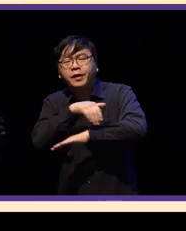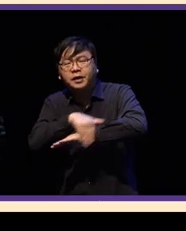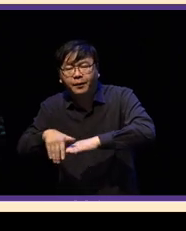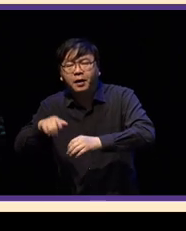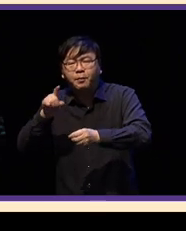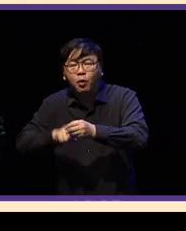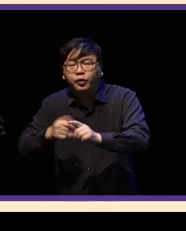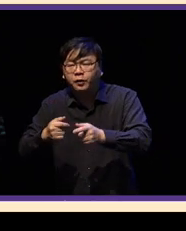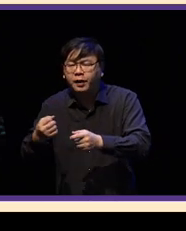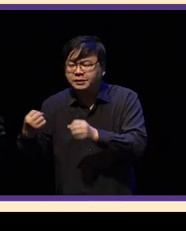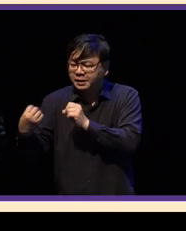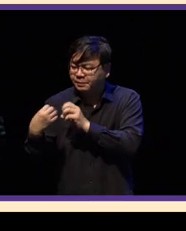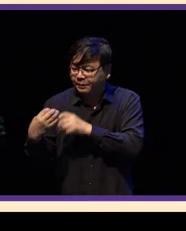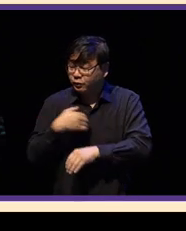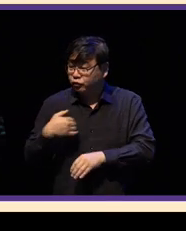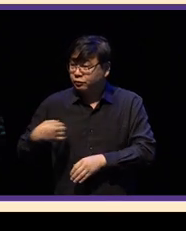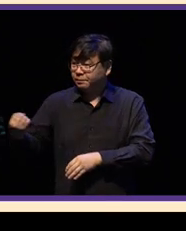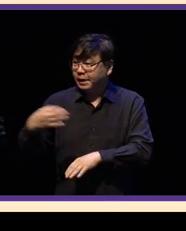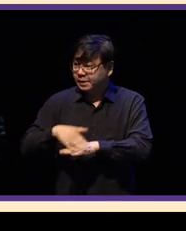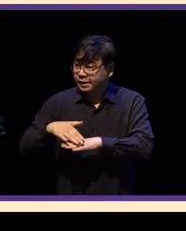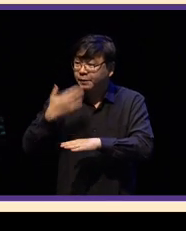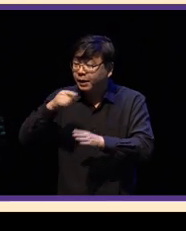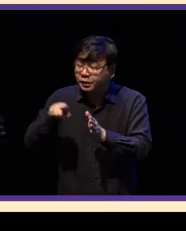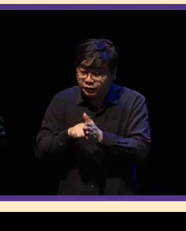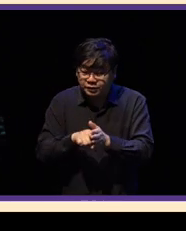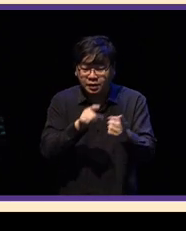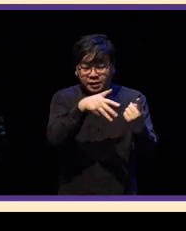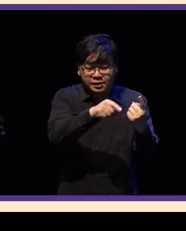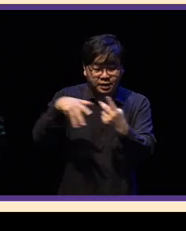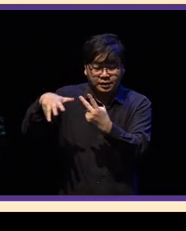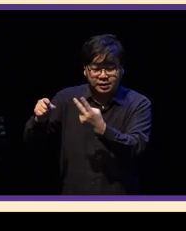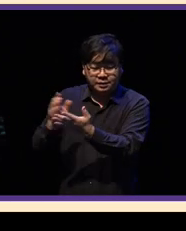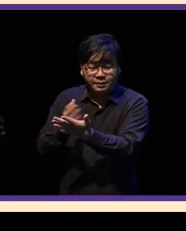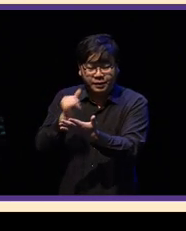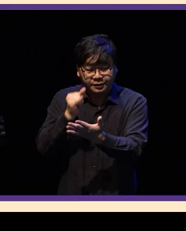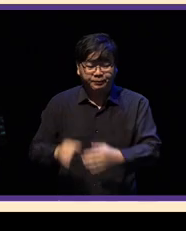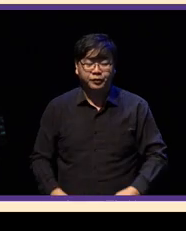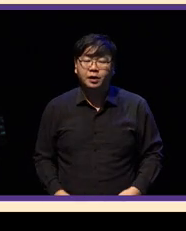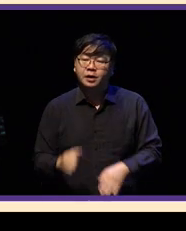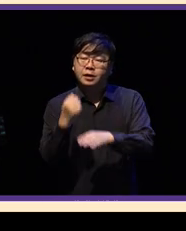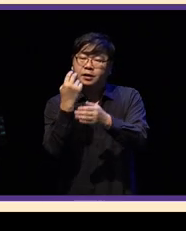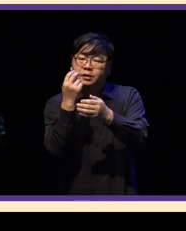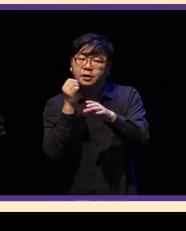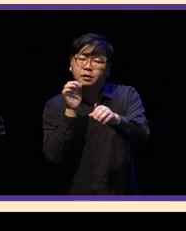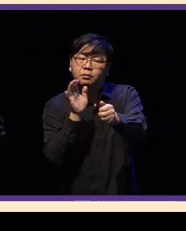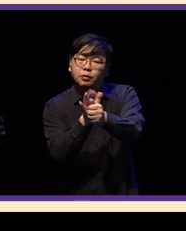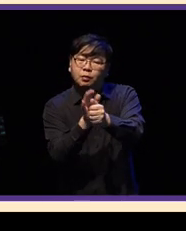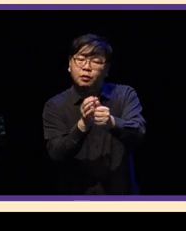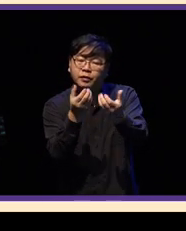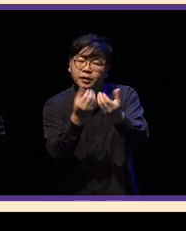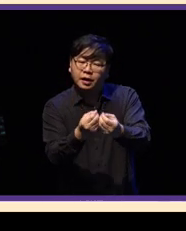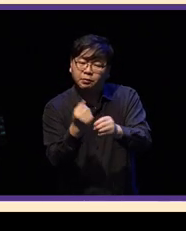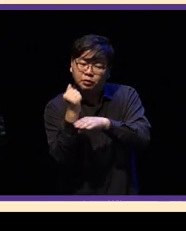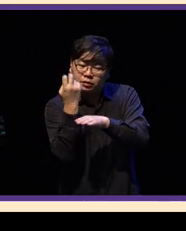기준 역시 저희 공고 안에 자세히 있으니까 자세히 살펴보시고 살펴주시면 감사하겠습니다.